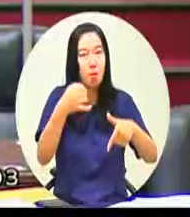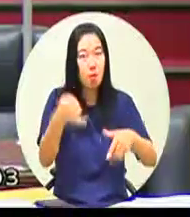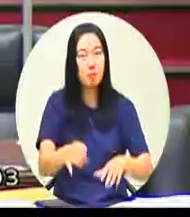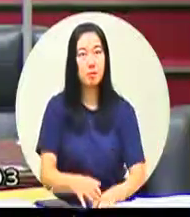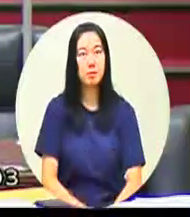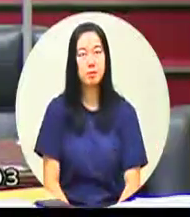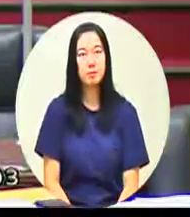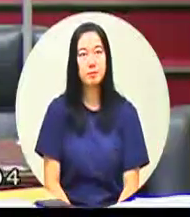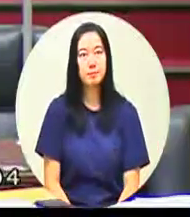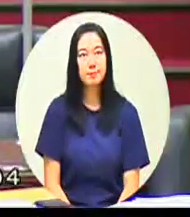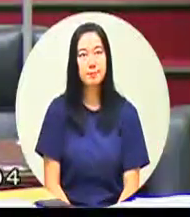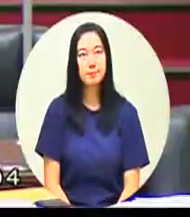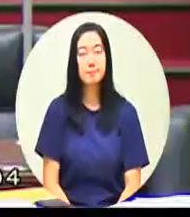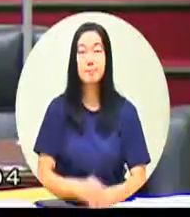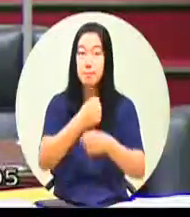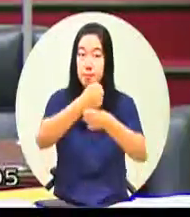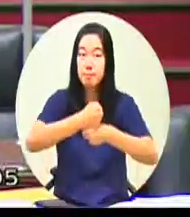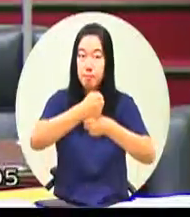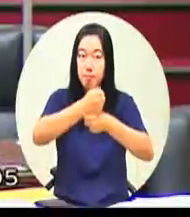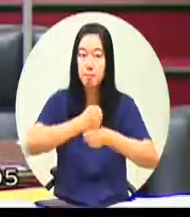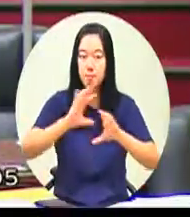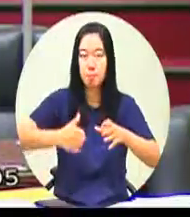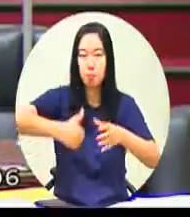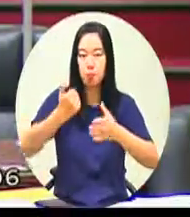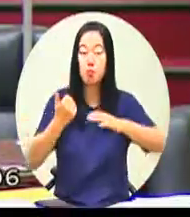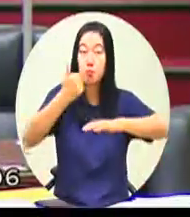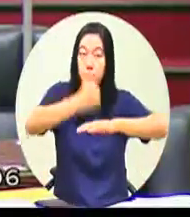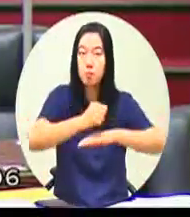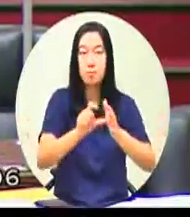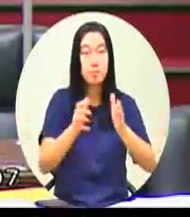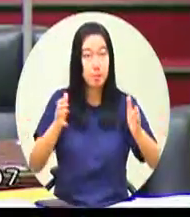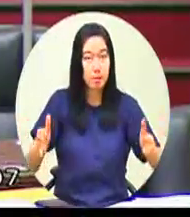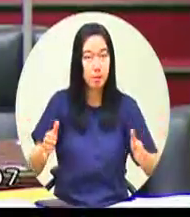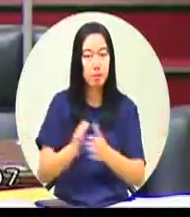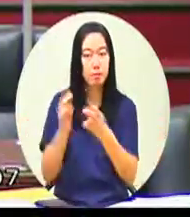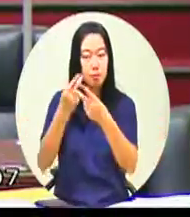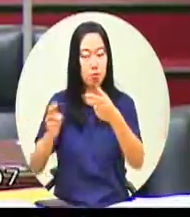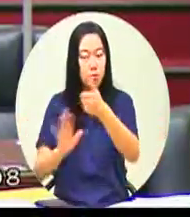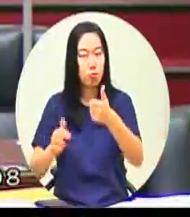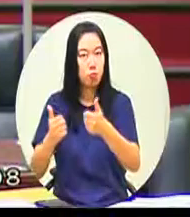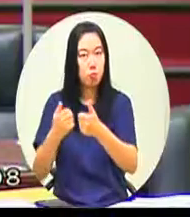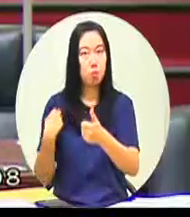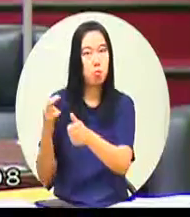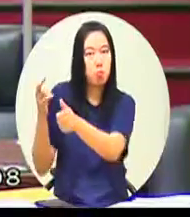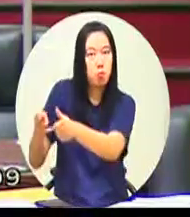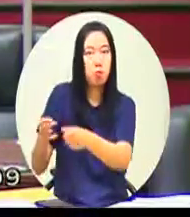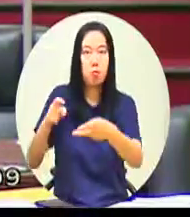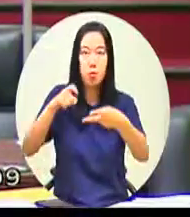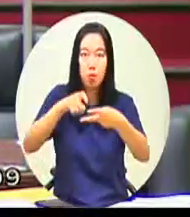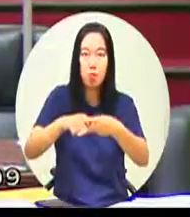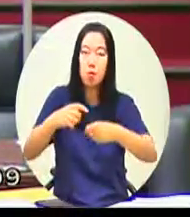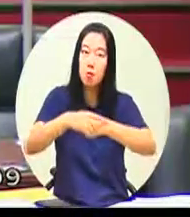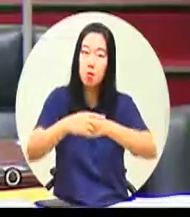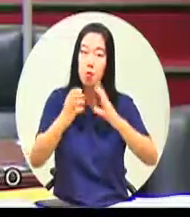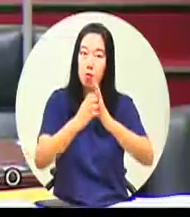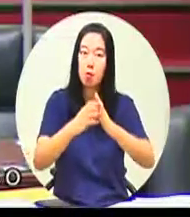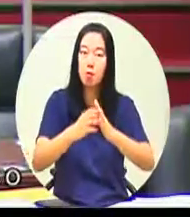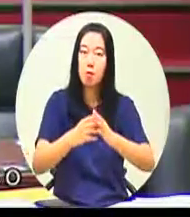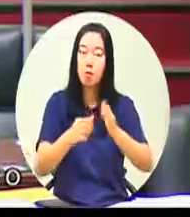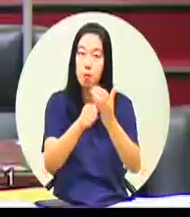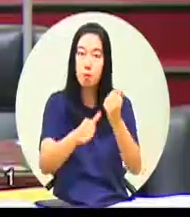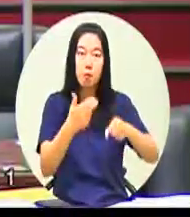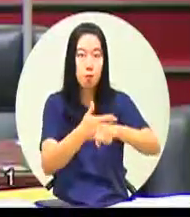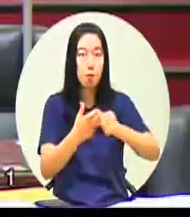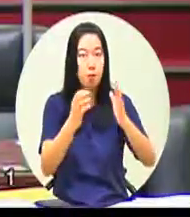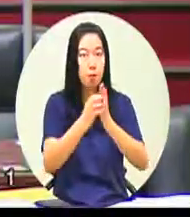马英九马政府的时候，客委会委托我们工研院生技所